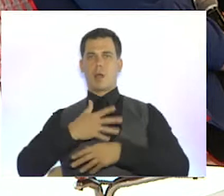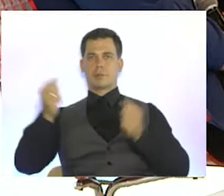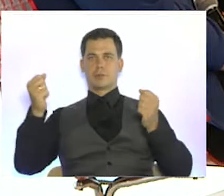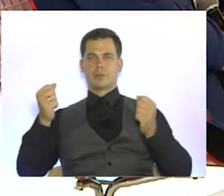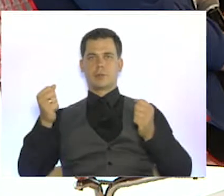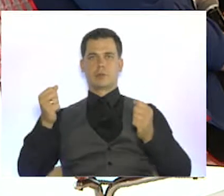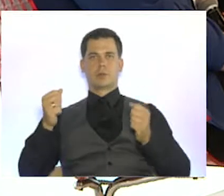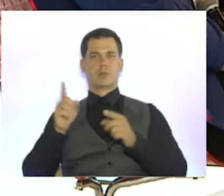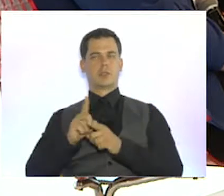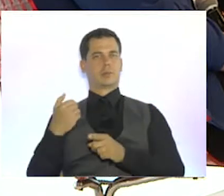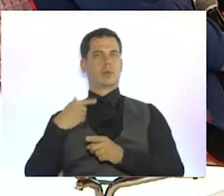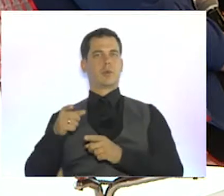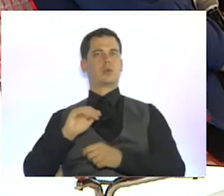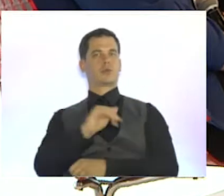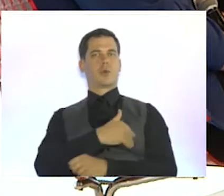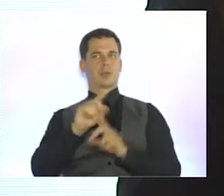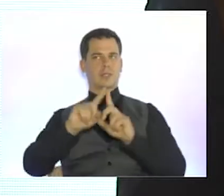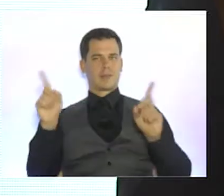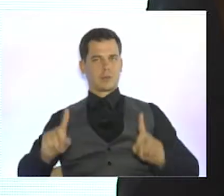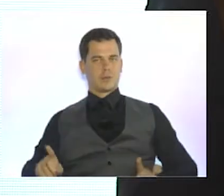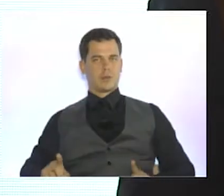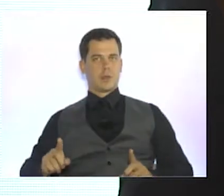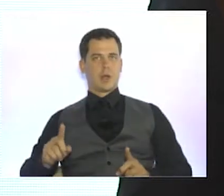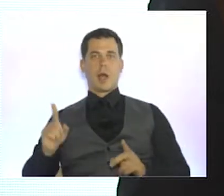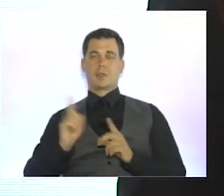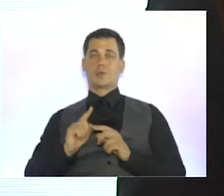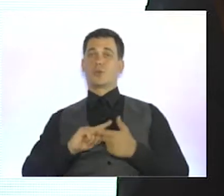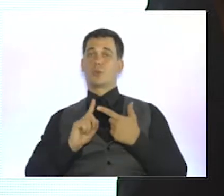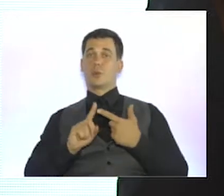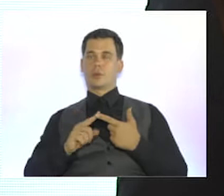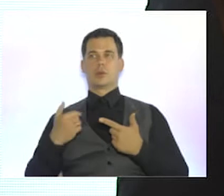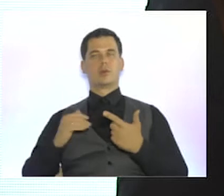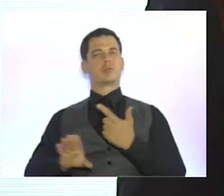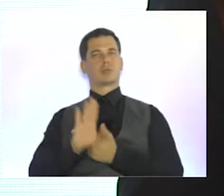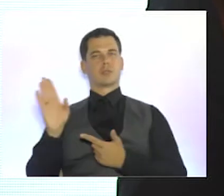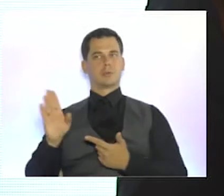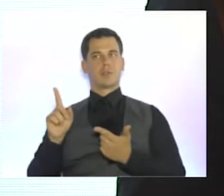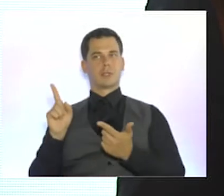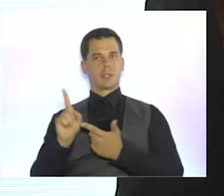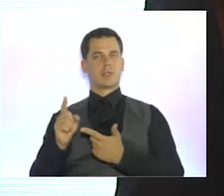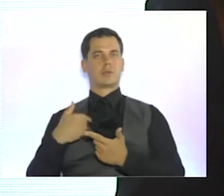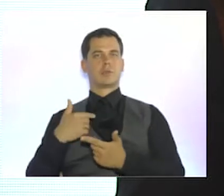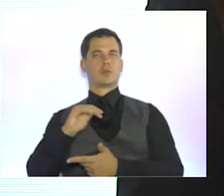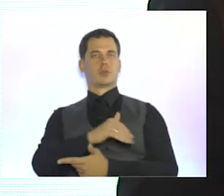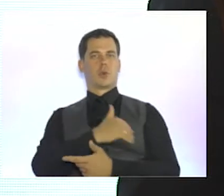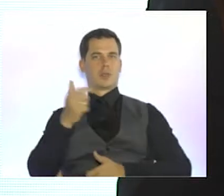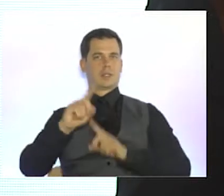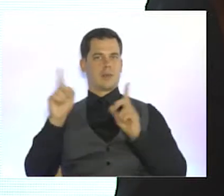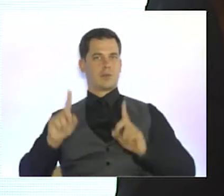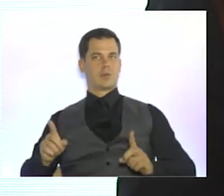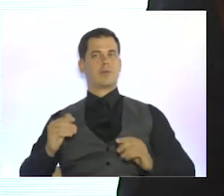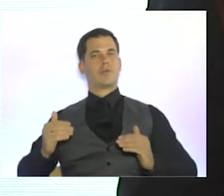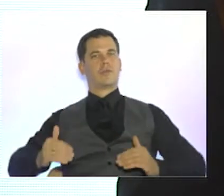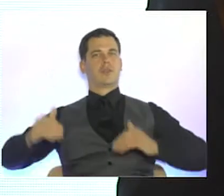dzisiaj tutaj o też szkolnictwie zawodowym, natomiast ja z drugiej tej strony jestem przedstawicielem szkolnictwa zawodowego trochę